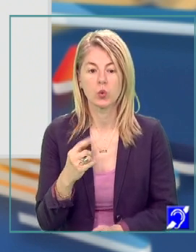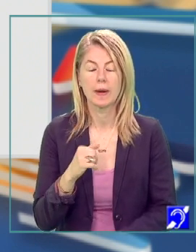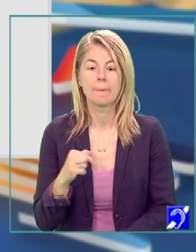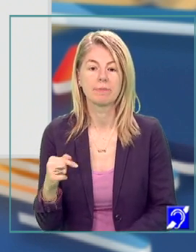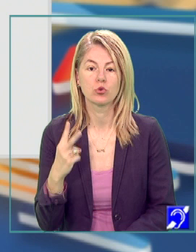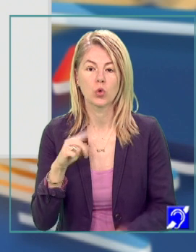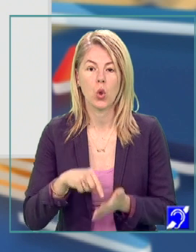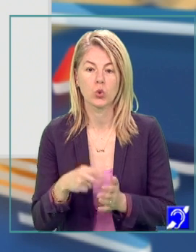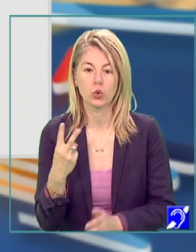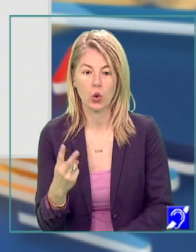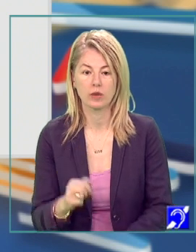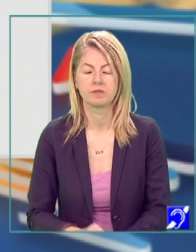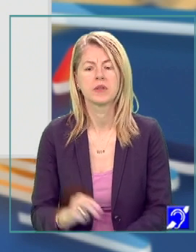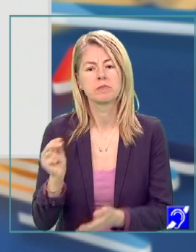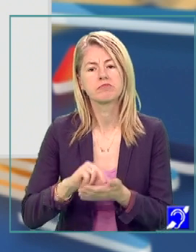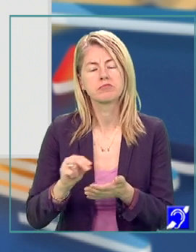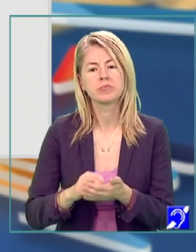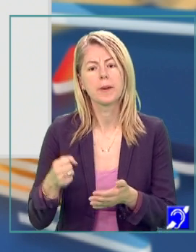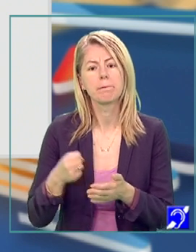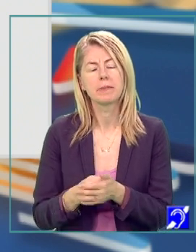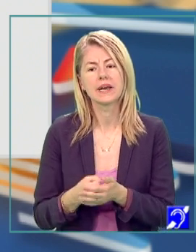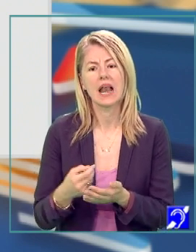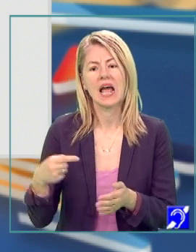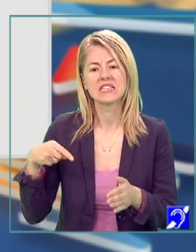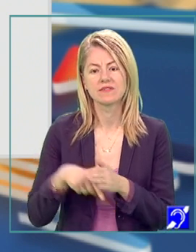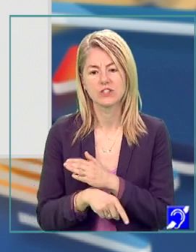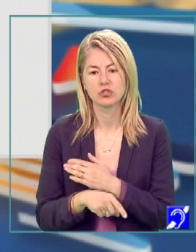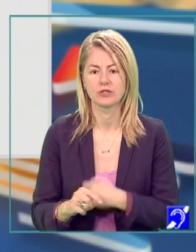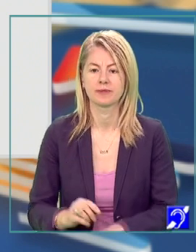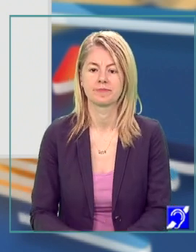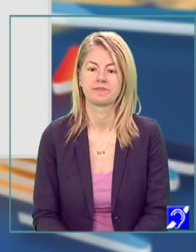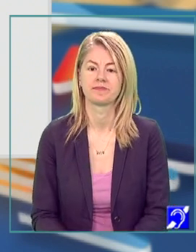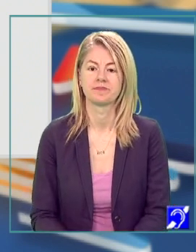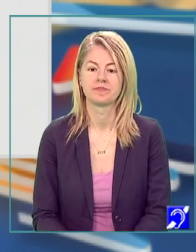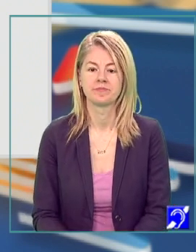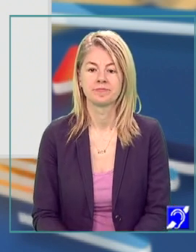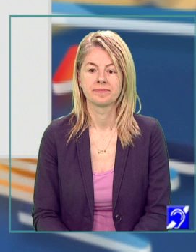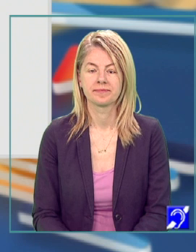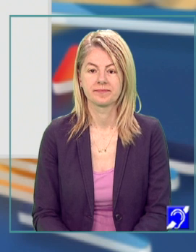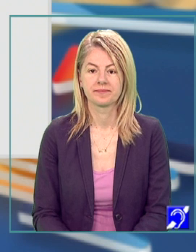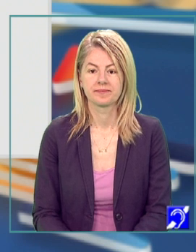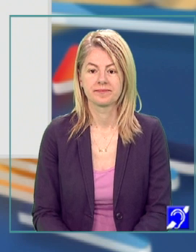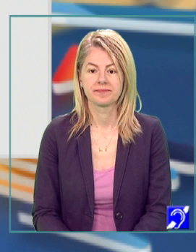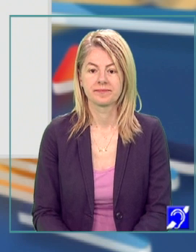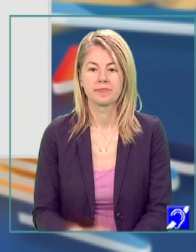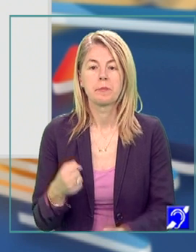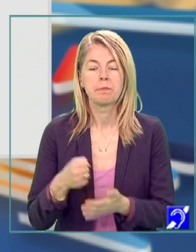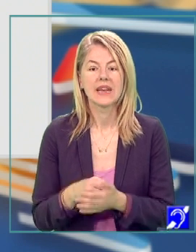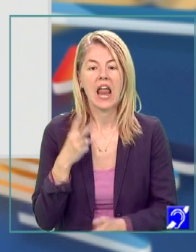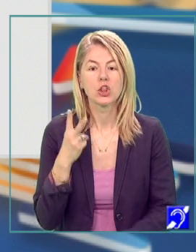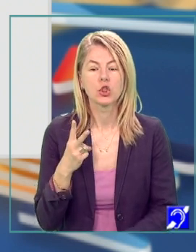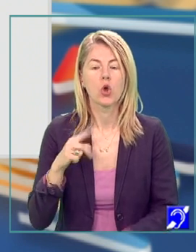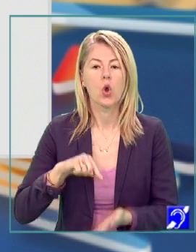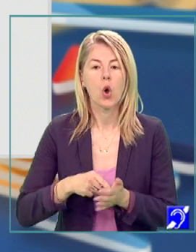plus 2 ori 3 minus 2 ori 4 plus și așa mai departe până la 2 ori 2019 minus